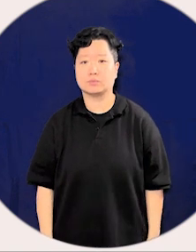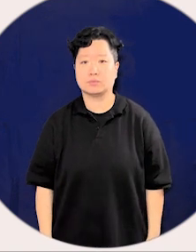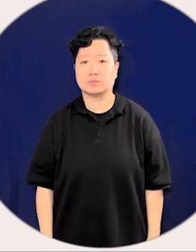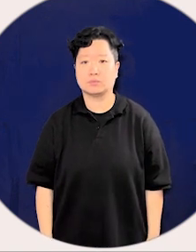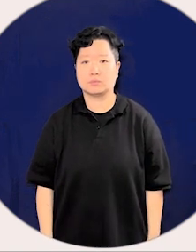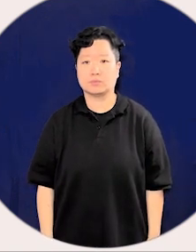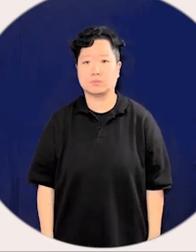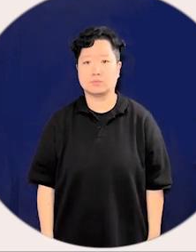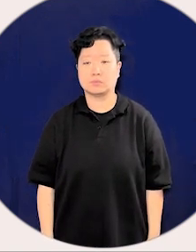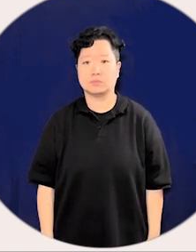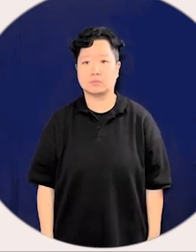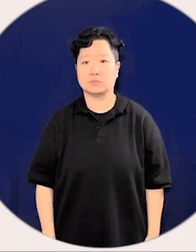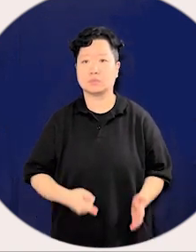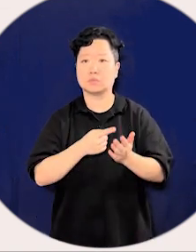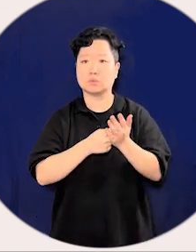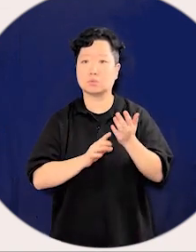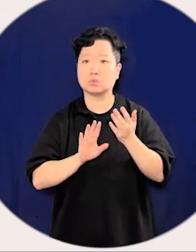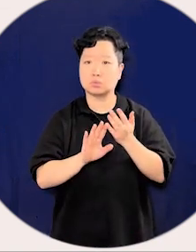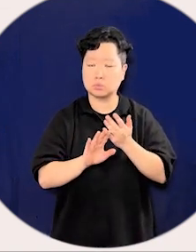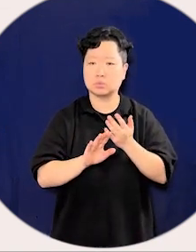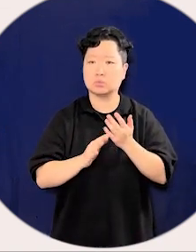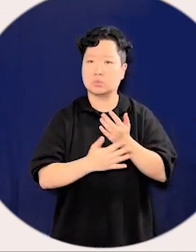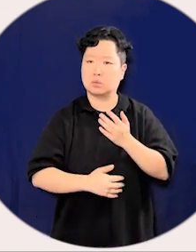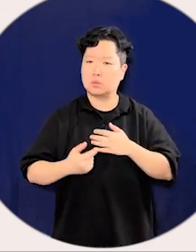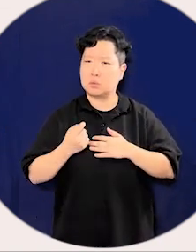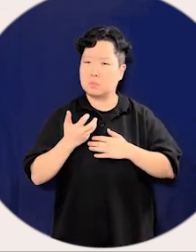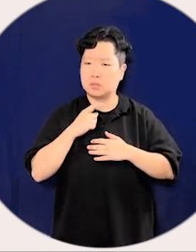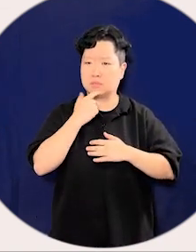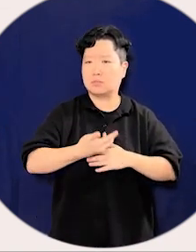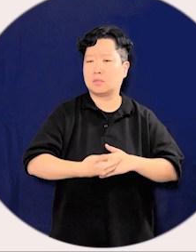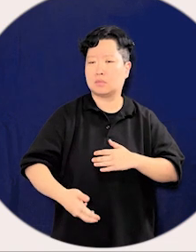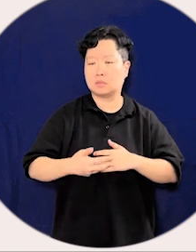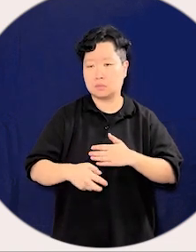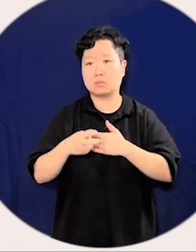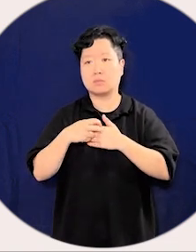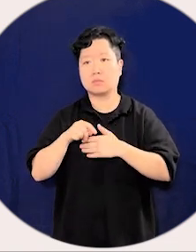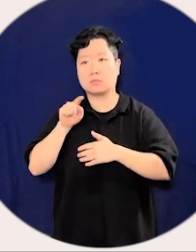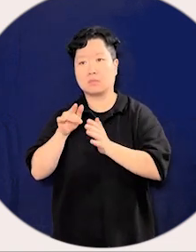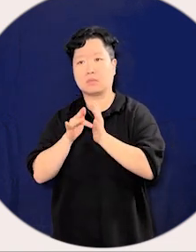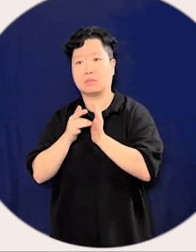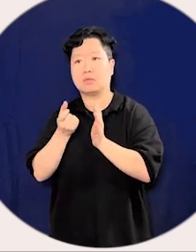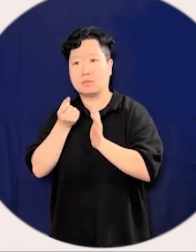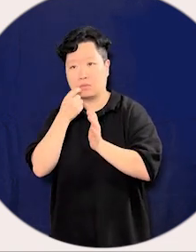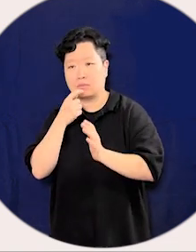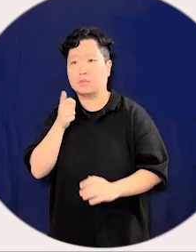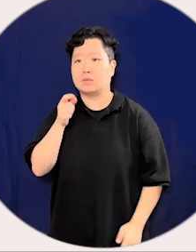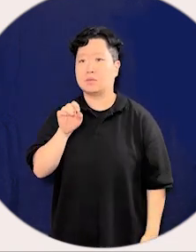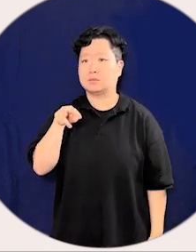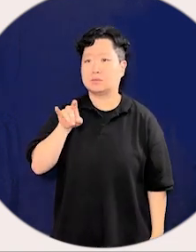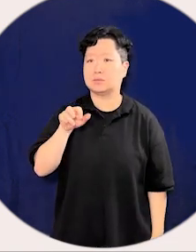안정을 취하도록 합니다. 수술 후에도 약간의 통증과 출혈이 있을 수 있습니다. 병원에서 처방받은